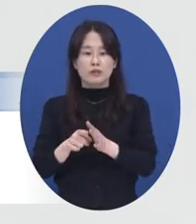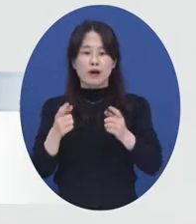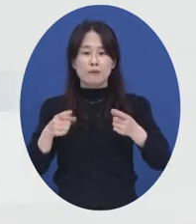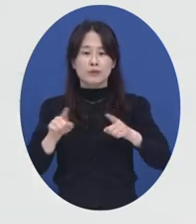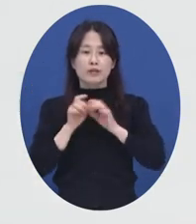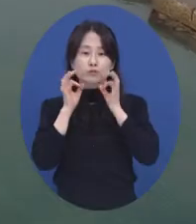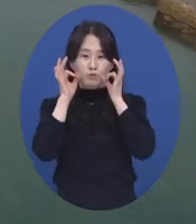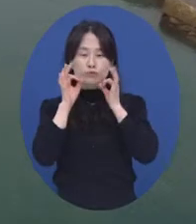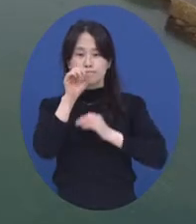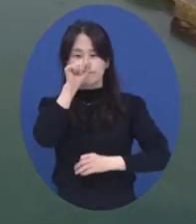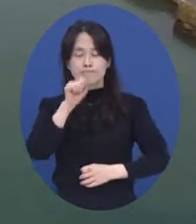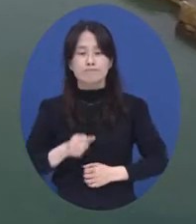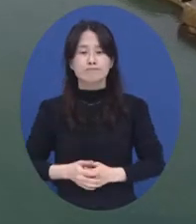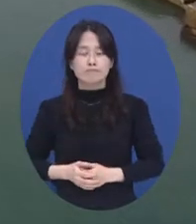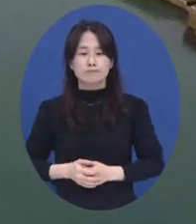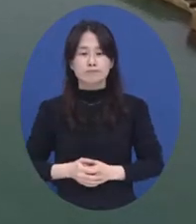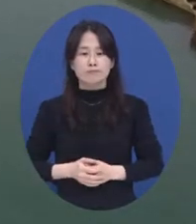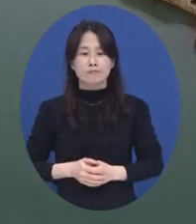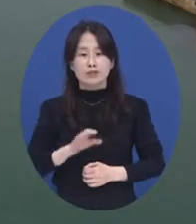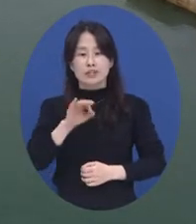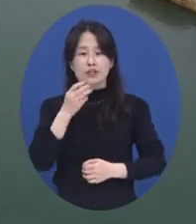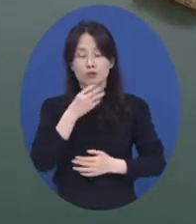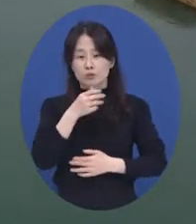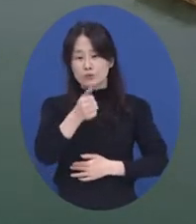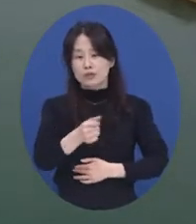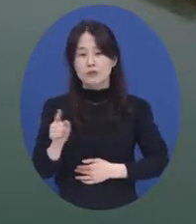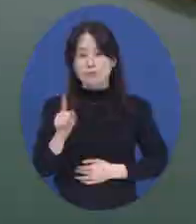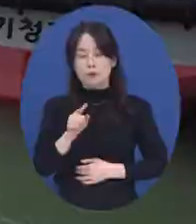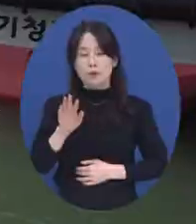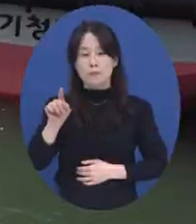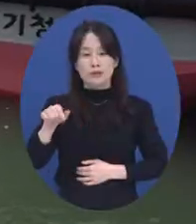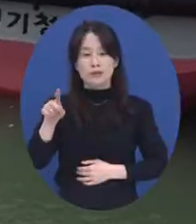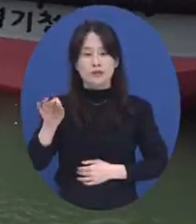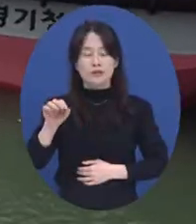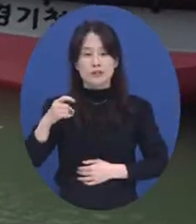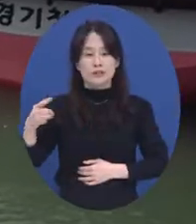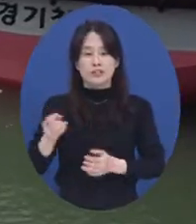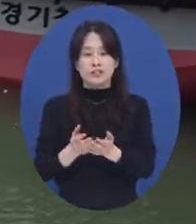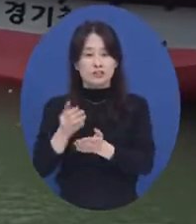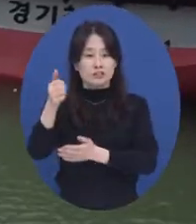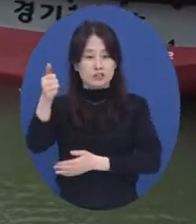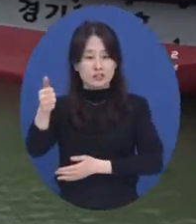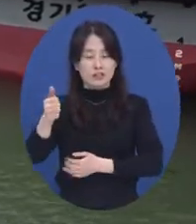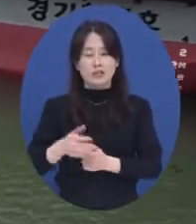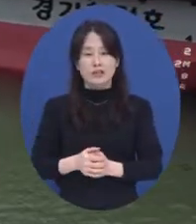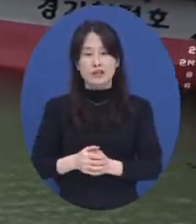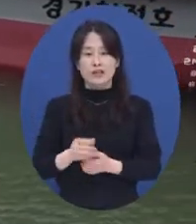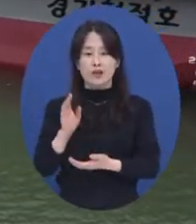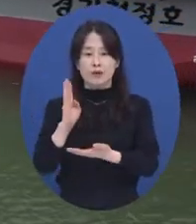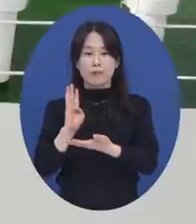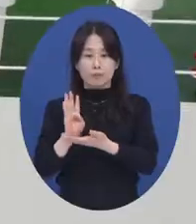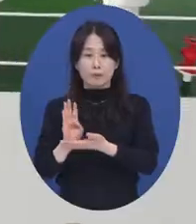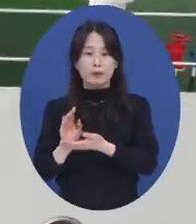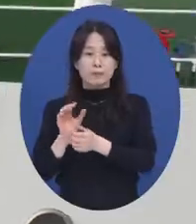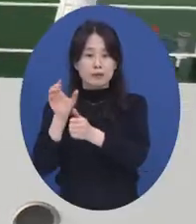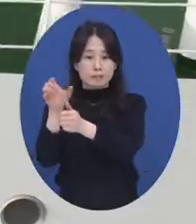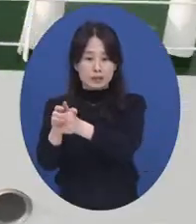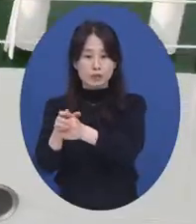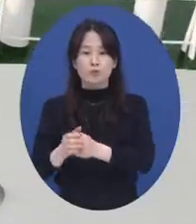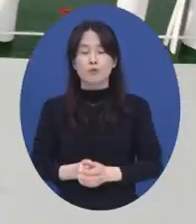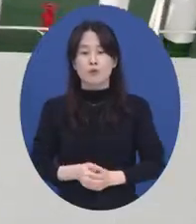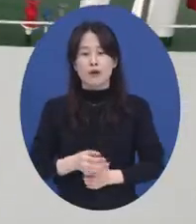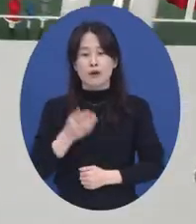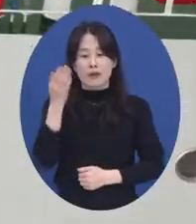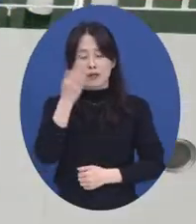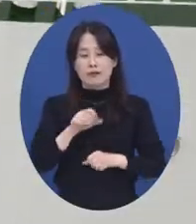감은 좋겠습니다 또 이제 면 경기도지사는 박경이 경기 청정우 선장에게 명령 패를 수여하고 경기 청정 후에